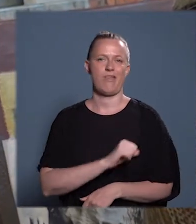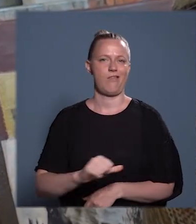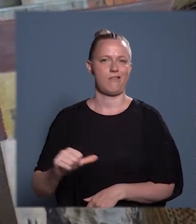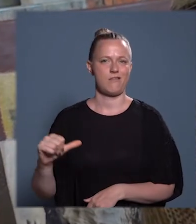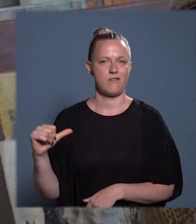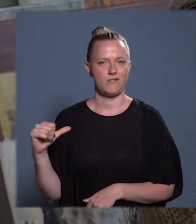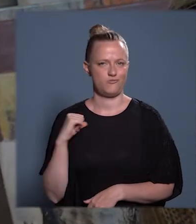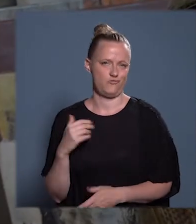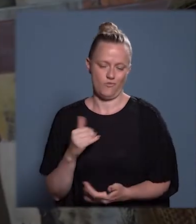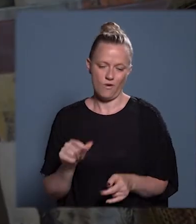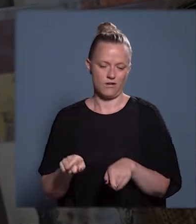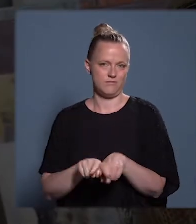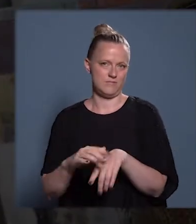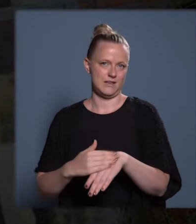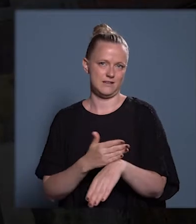érzés.